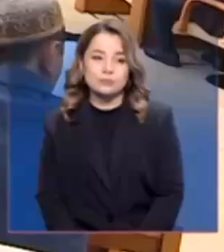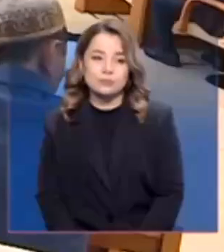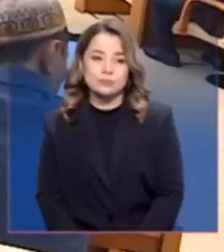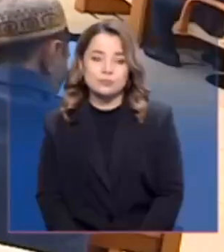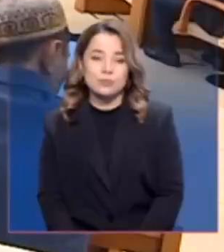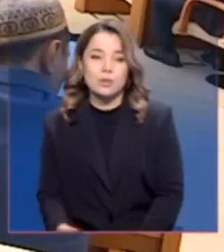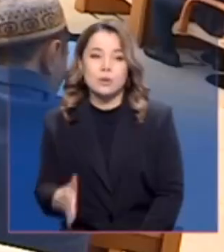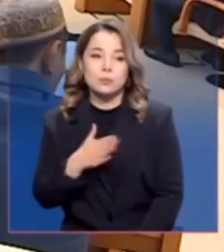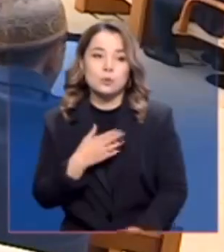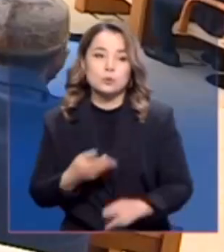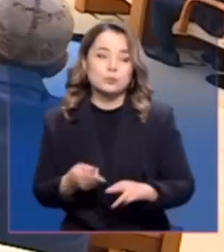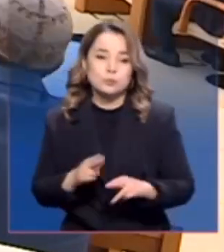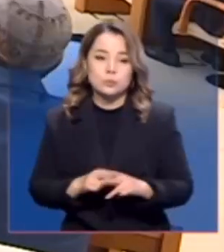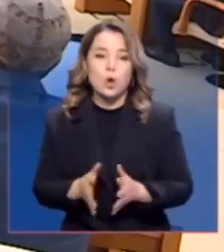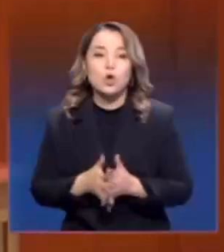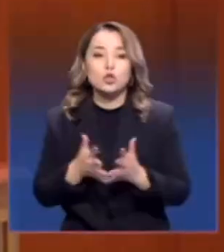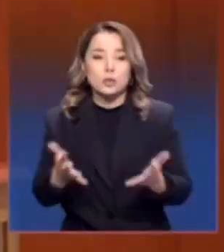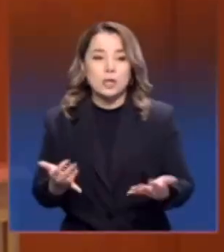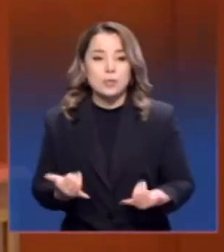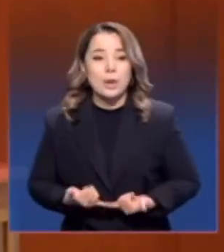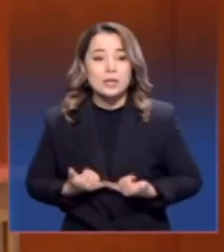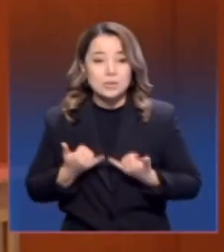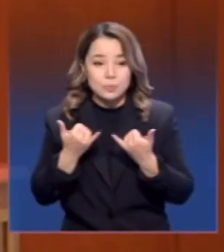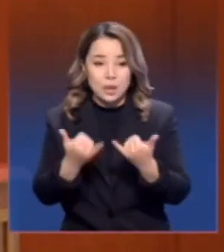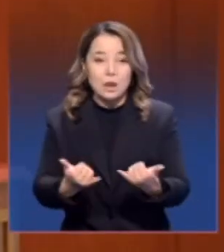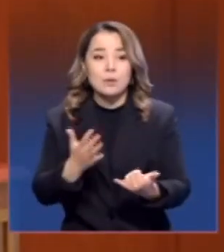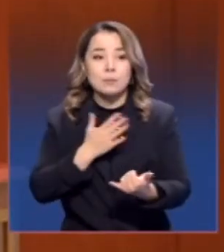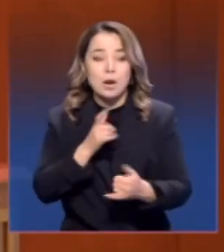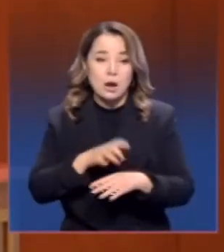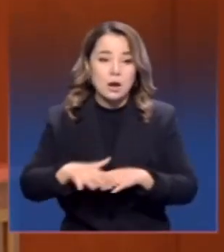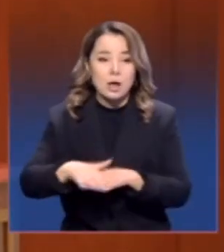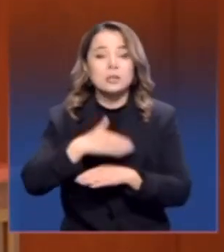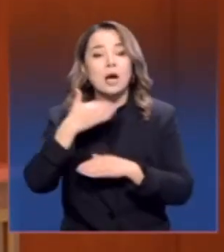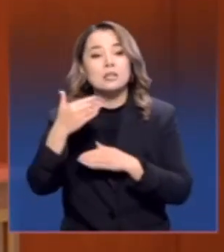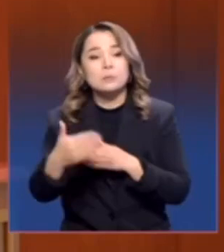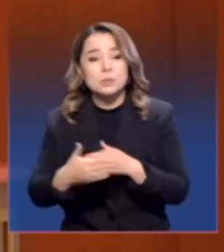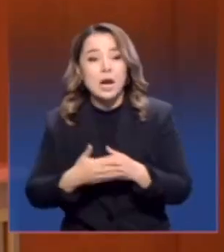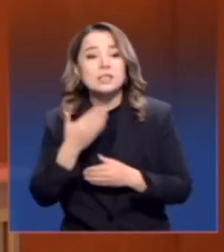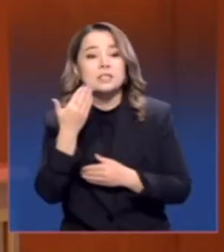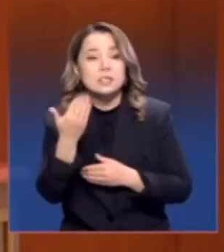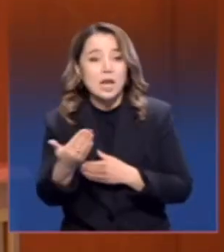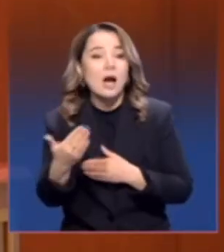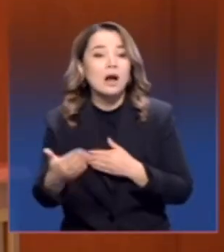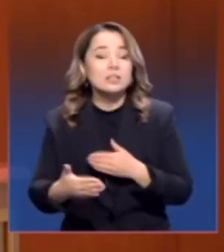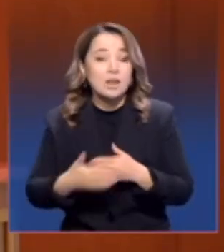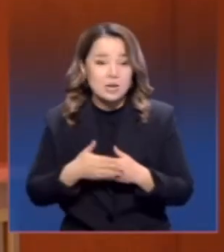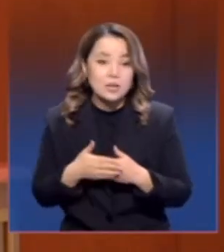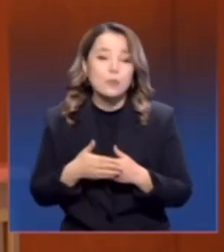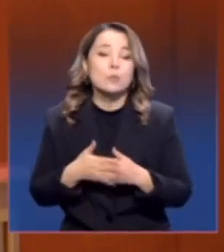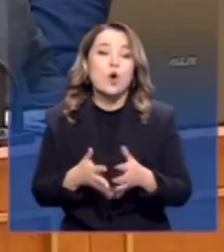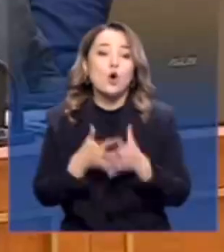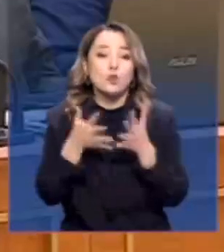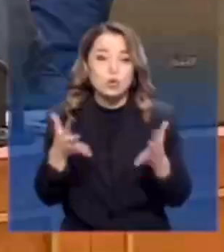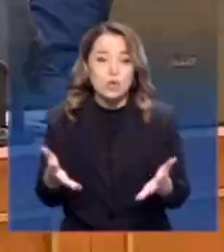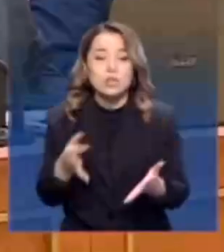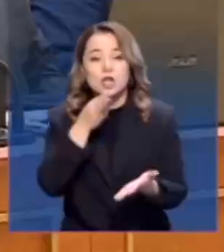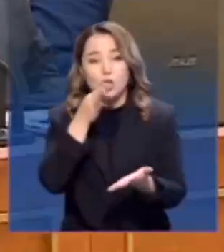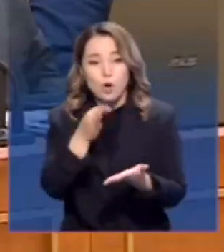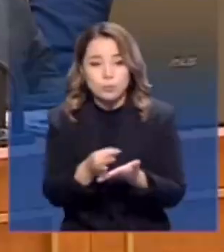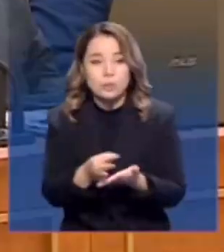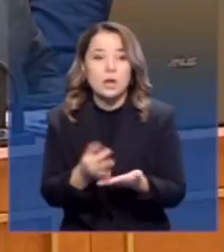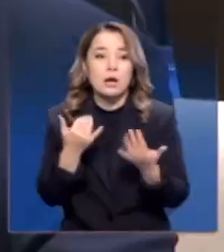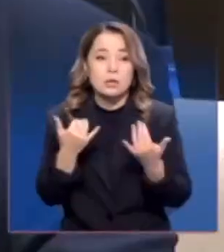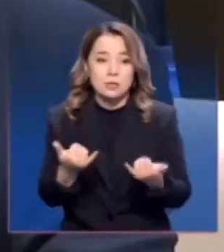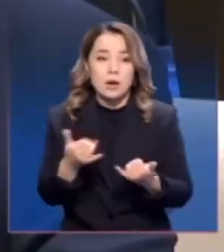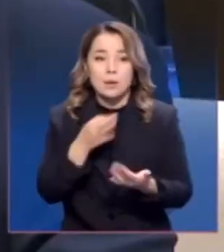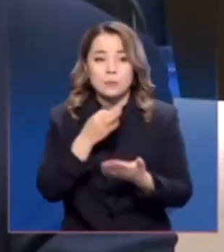Бұл мен үшін үлкен мәртебе, сонымен қатар халқымыздың алдында сіздердің алдарыңыздағы үлкен жауапкершілік. Ал